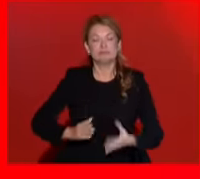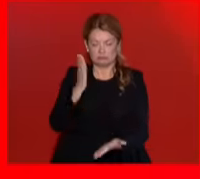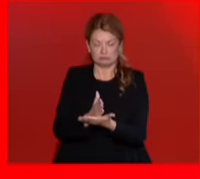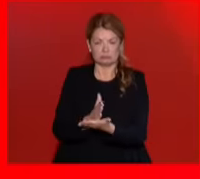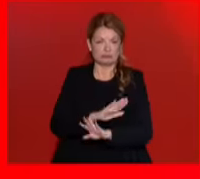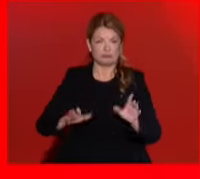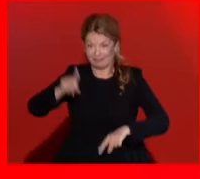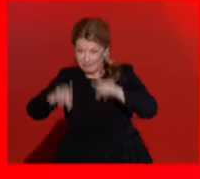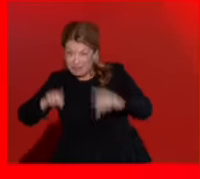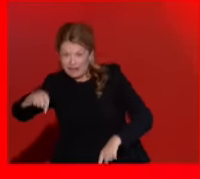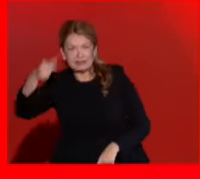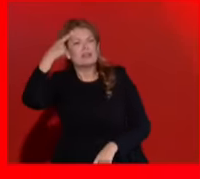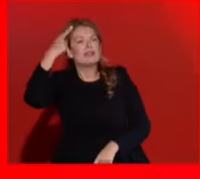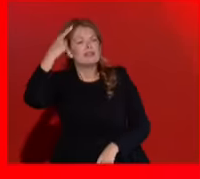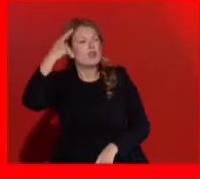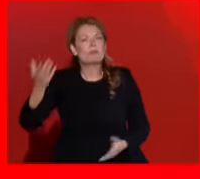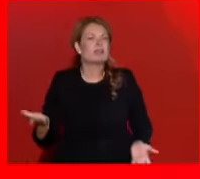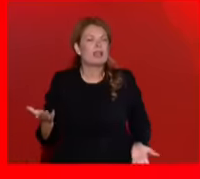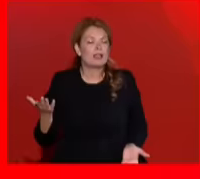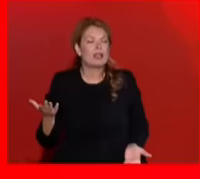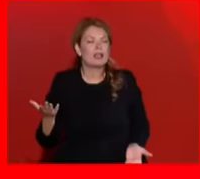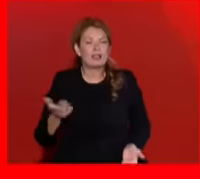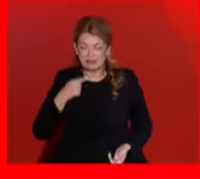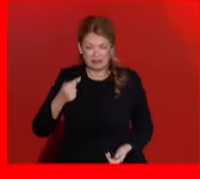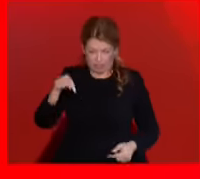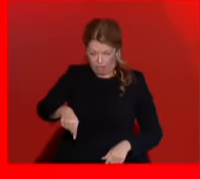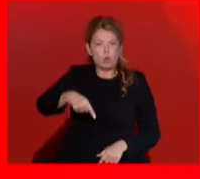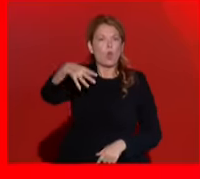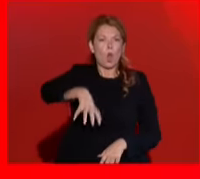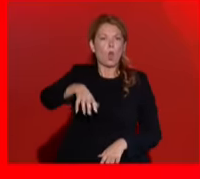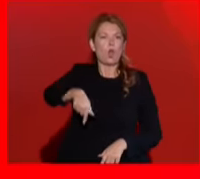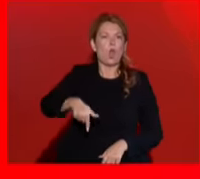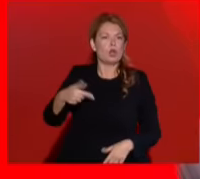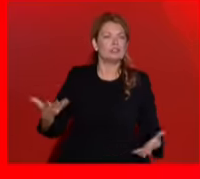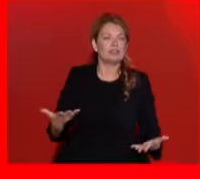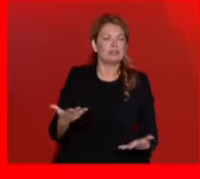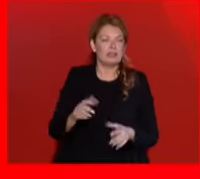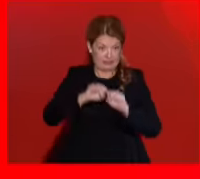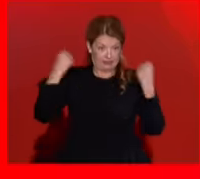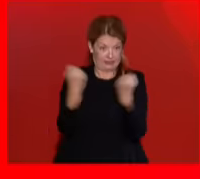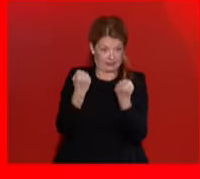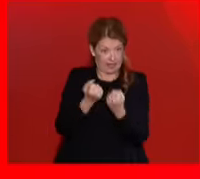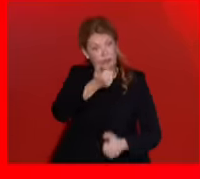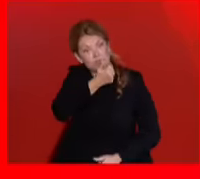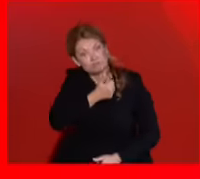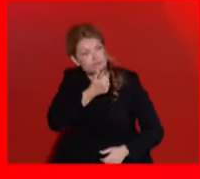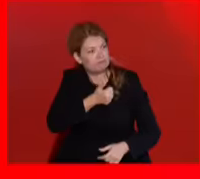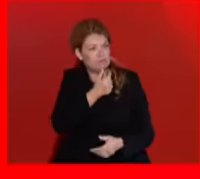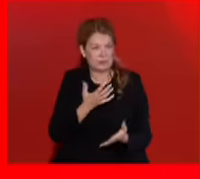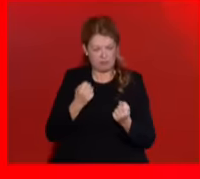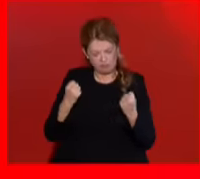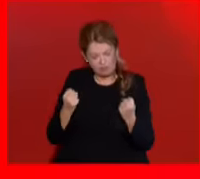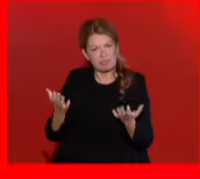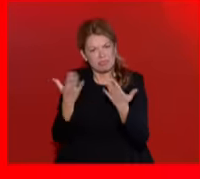όσοι νομίζανε ότι αυτός ο χώρος δεν έχει αντοχές,